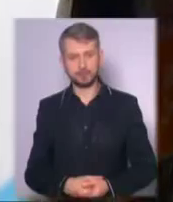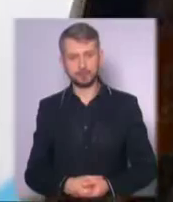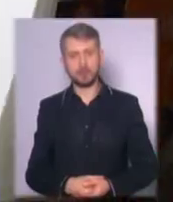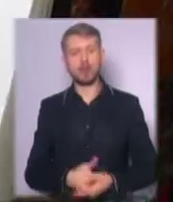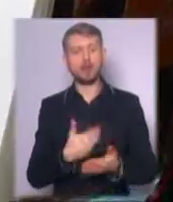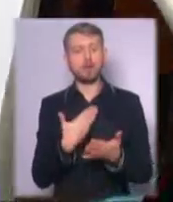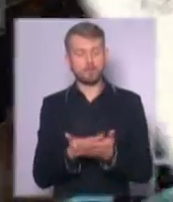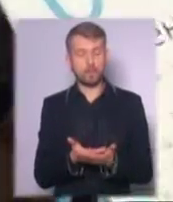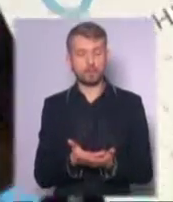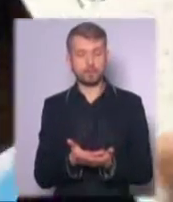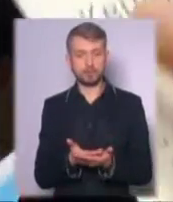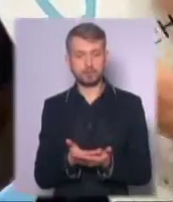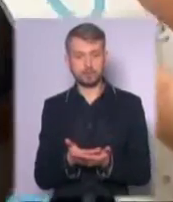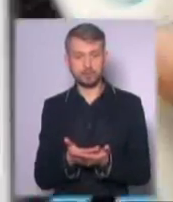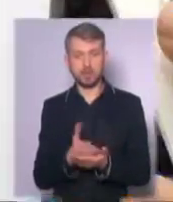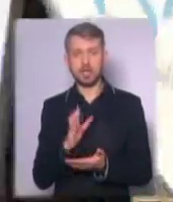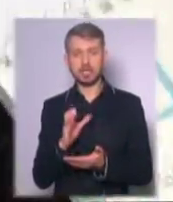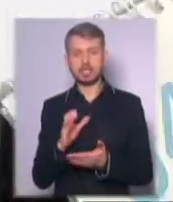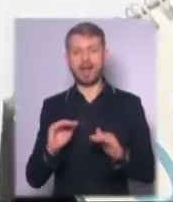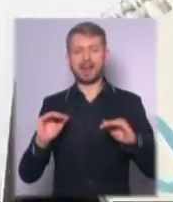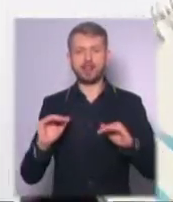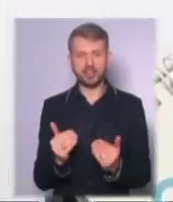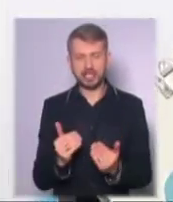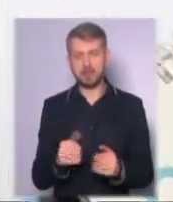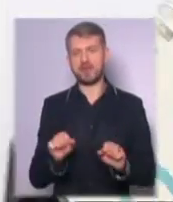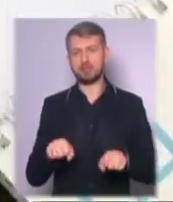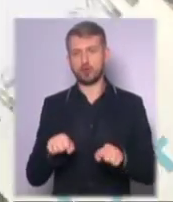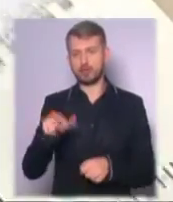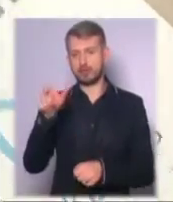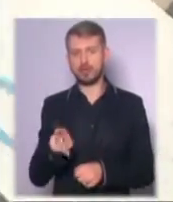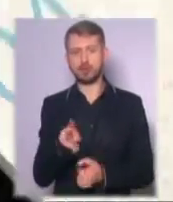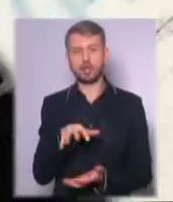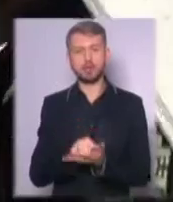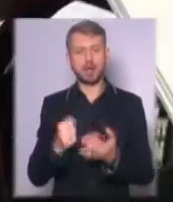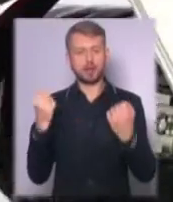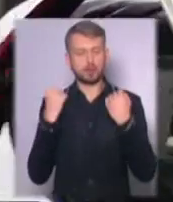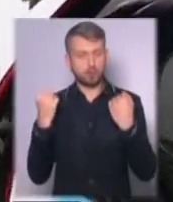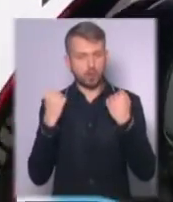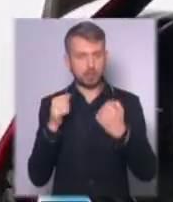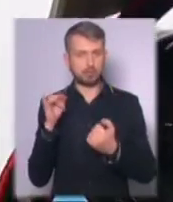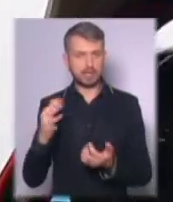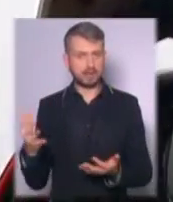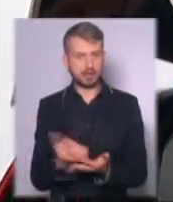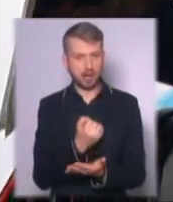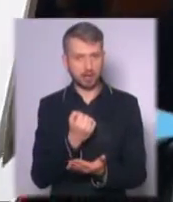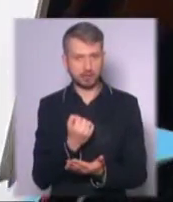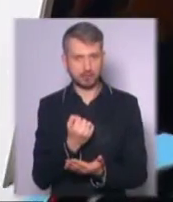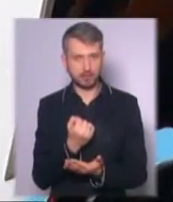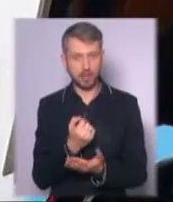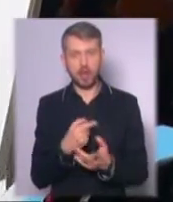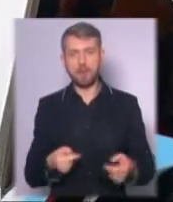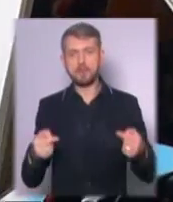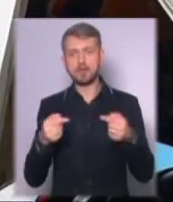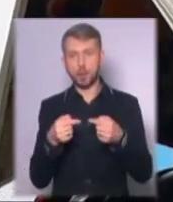От с ограниченными возможностями человек, который занимается спортом и достигает